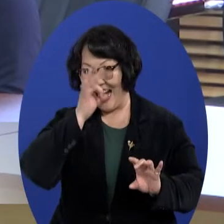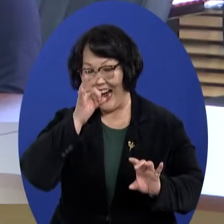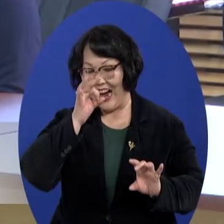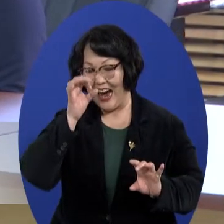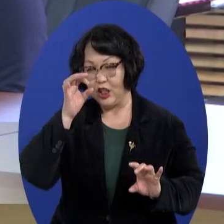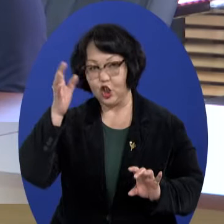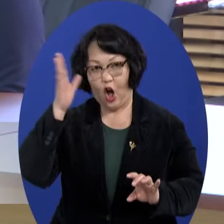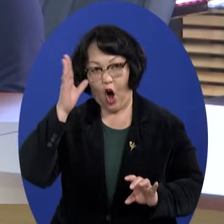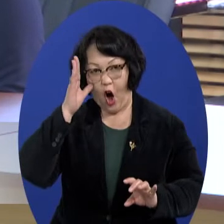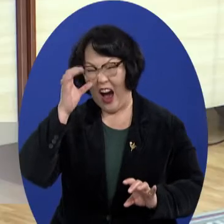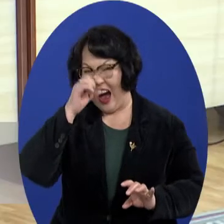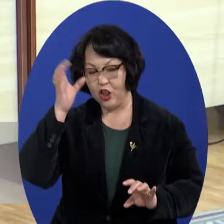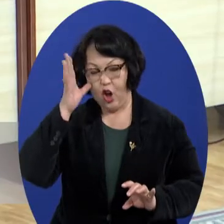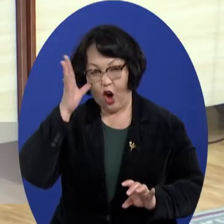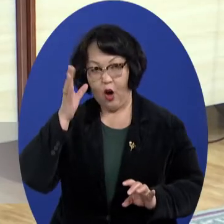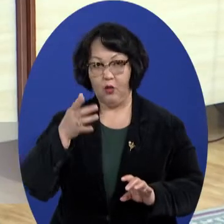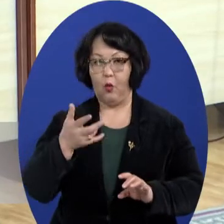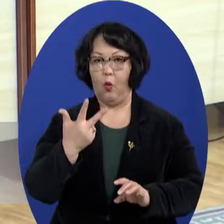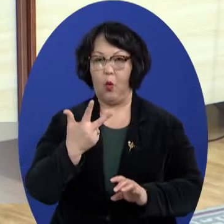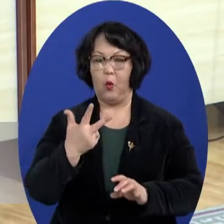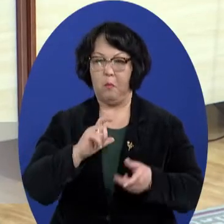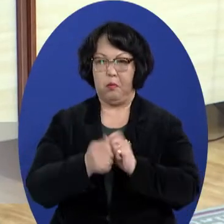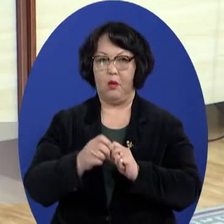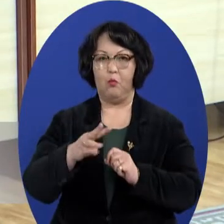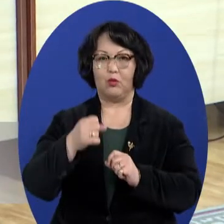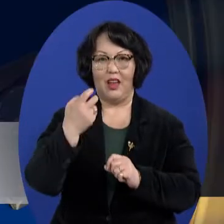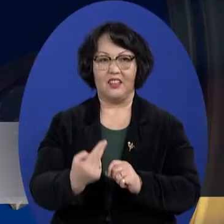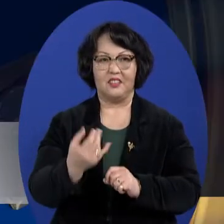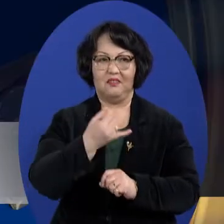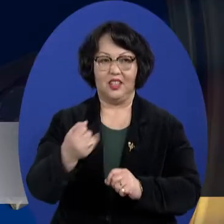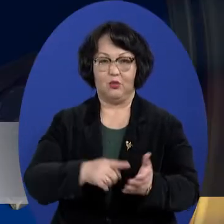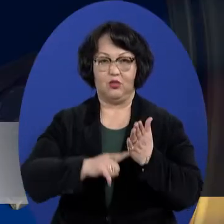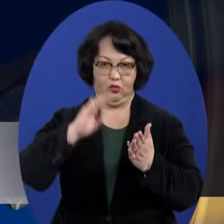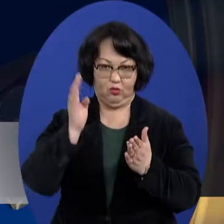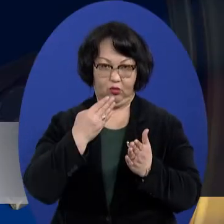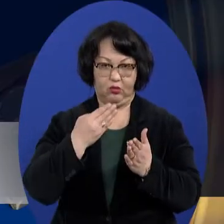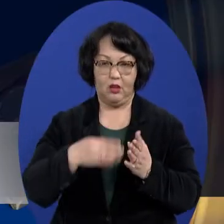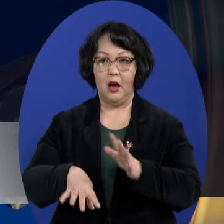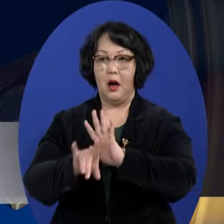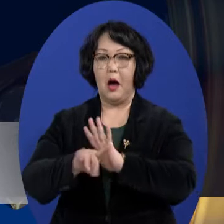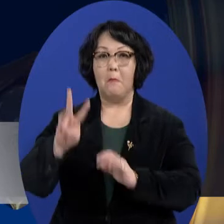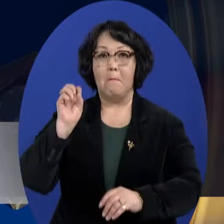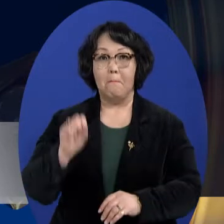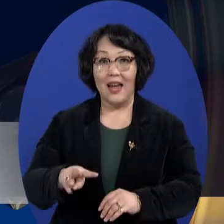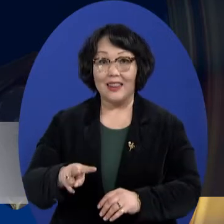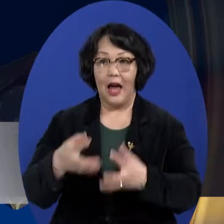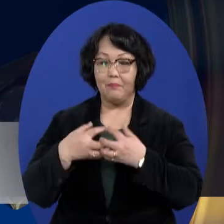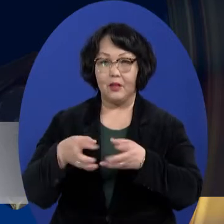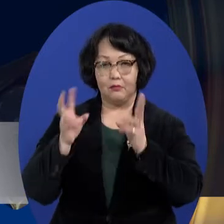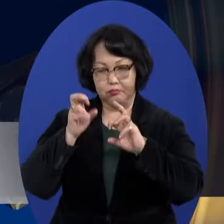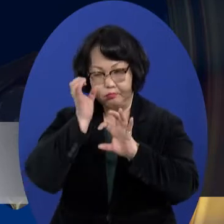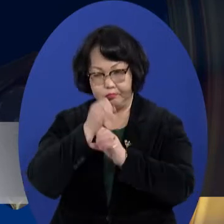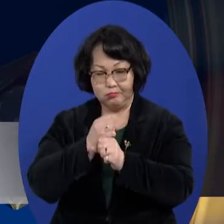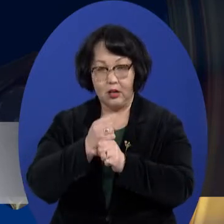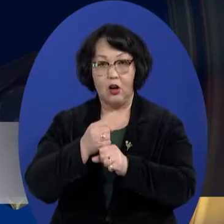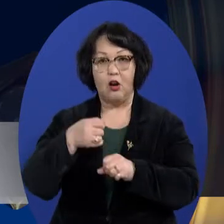амьтдаас 3 төрлийн мутацд орсон вирус илэрч байгааг хэлж байна. Бид Малайз болон хэд хэдэн улс орноос авсан сэрцдээр коронавирусны